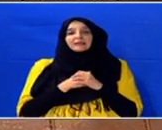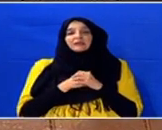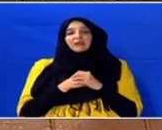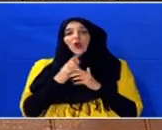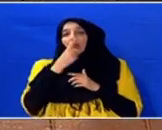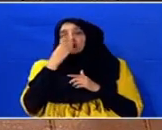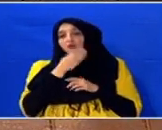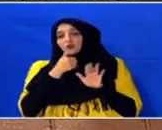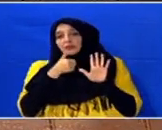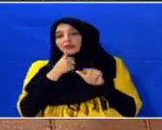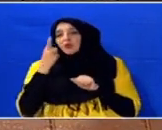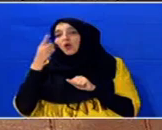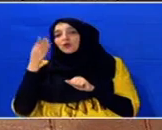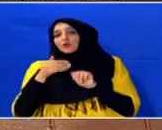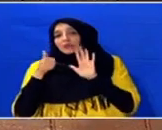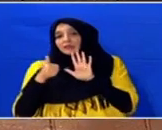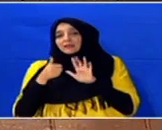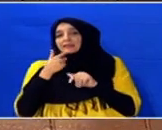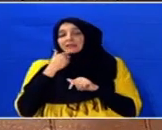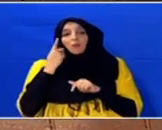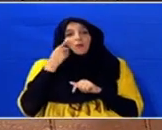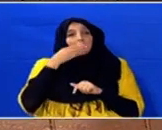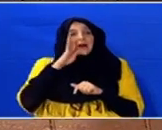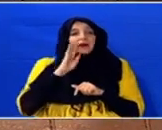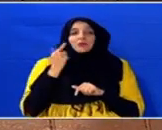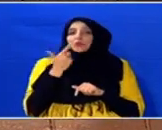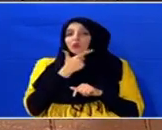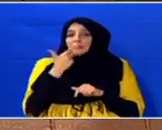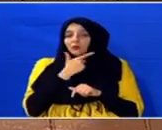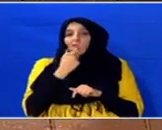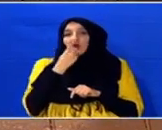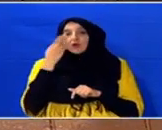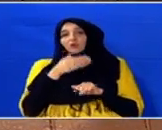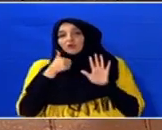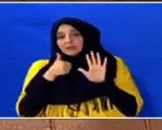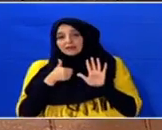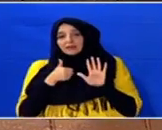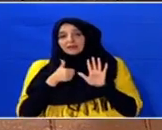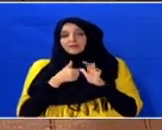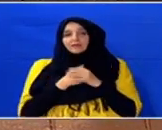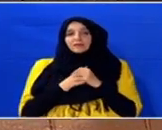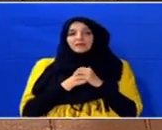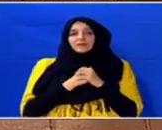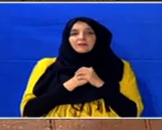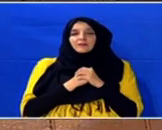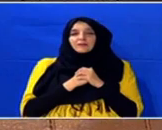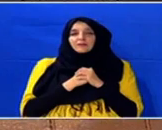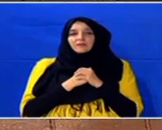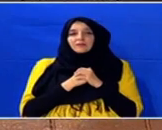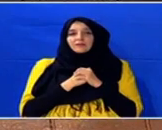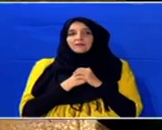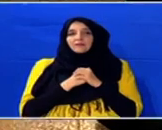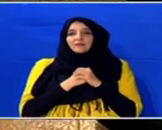تعالى ولأبويه لكل واحد منهم السدس مما ترك إن كان له ولد.